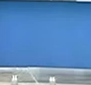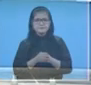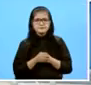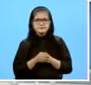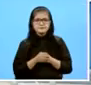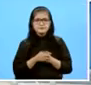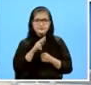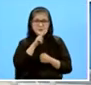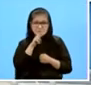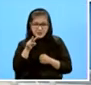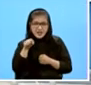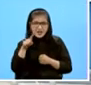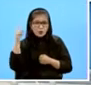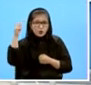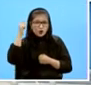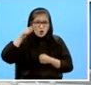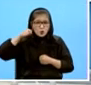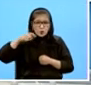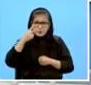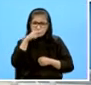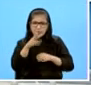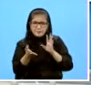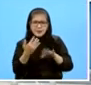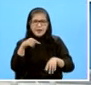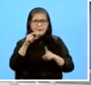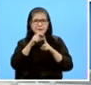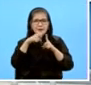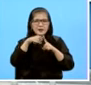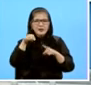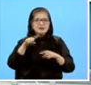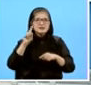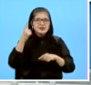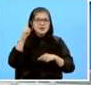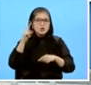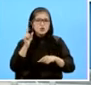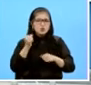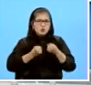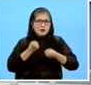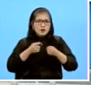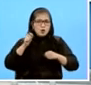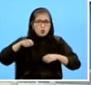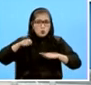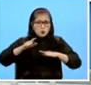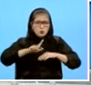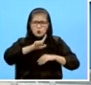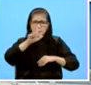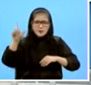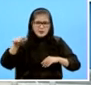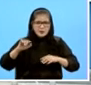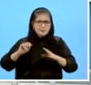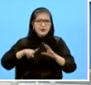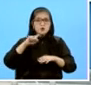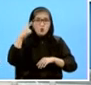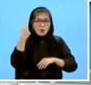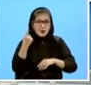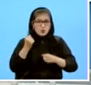Pemirsa, dalam dunia hukum, peninjauan kembali atau PK adalah salah satu upaya hukum luar biasa dan merupakan pengecualian dari upaya